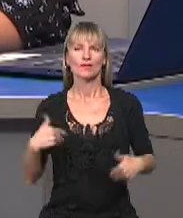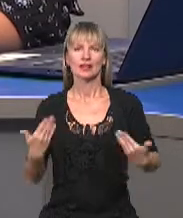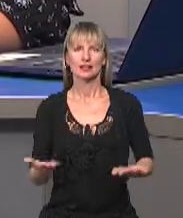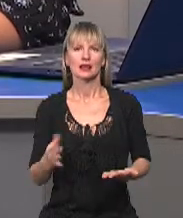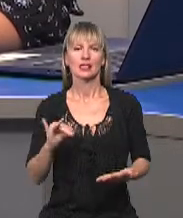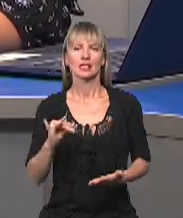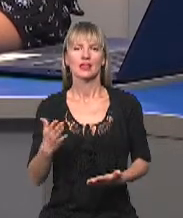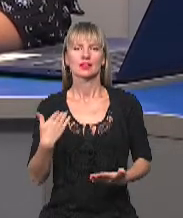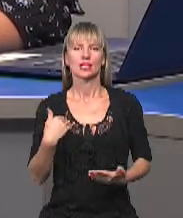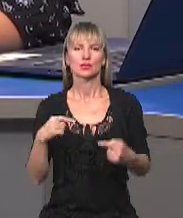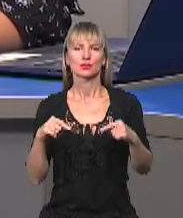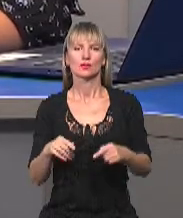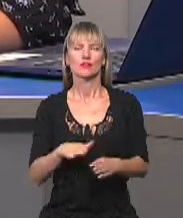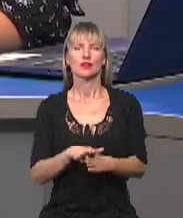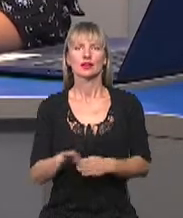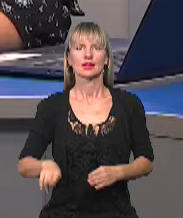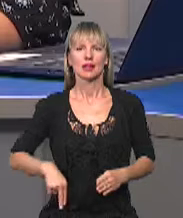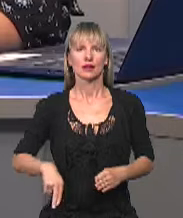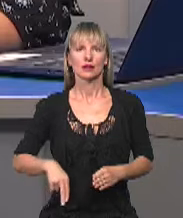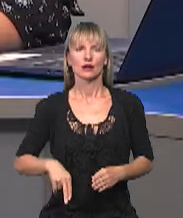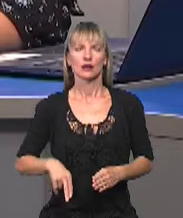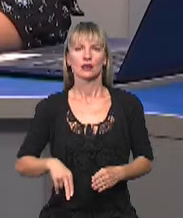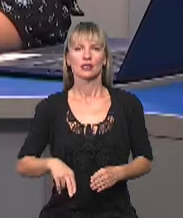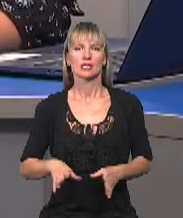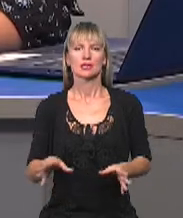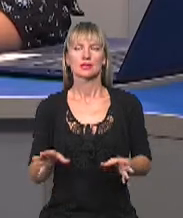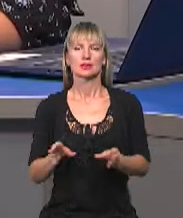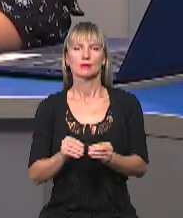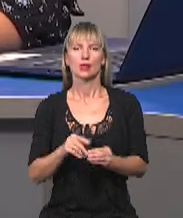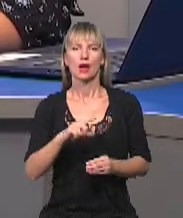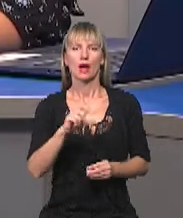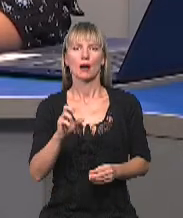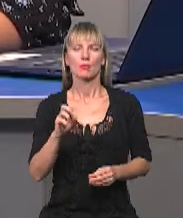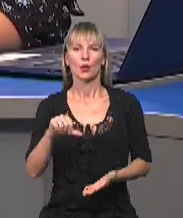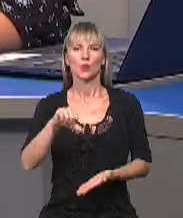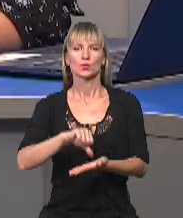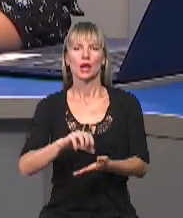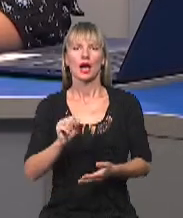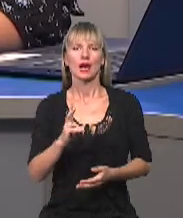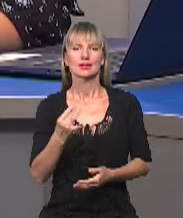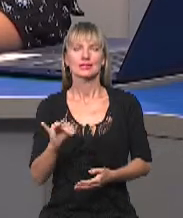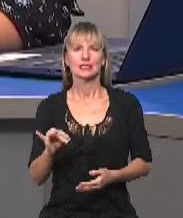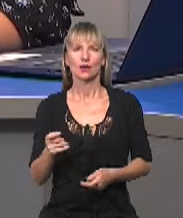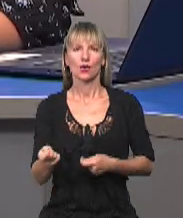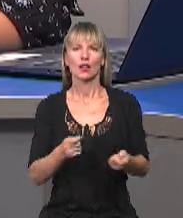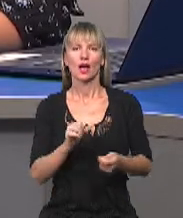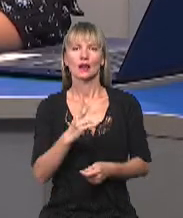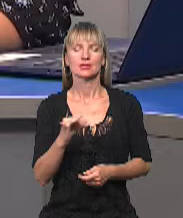І в нашій студії виконавча директорка ГО «Спільно Хаб», учасниця акції, організаторка акції,